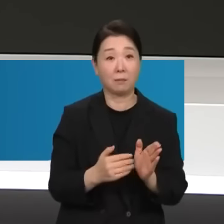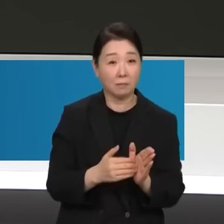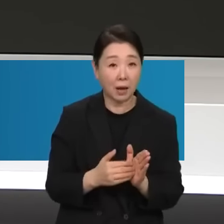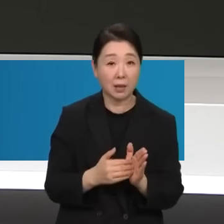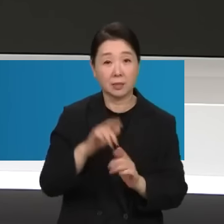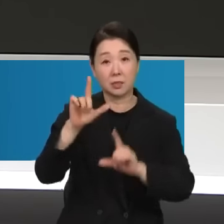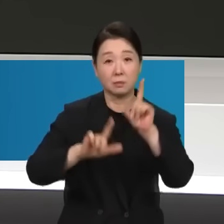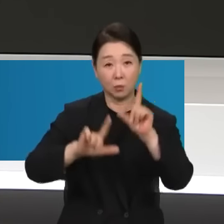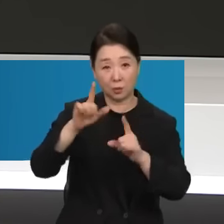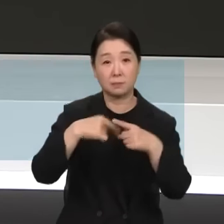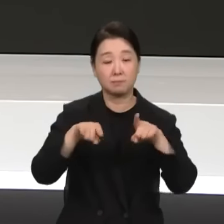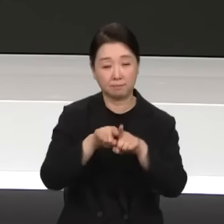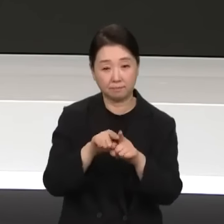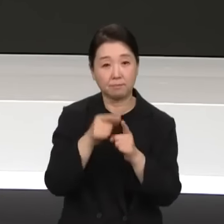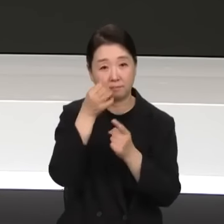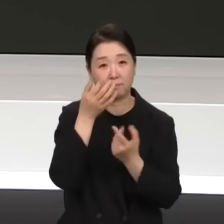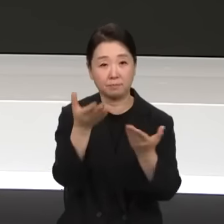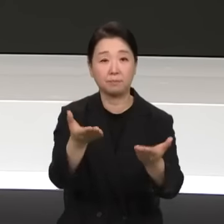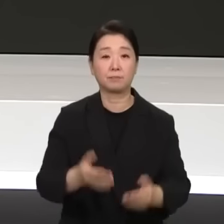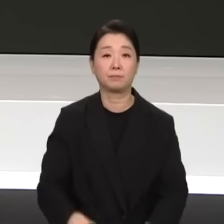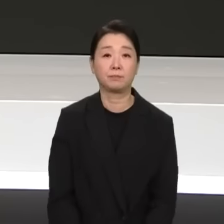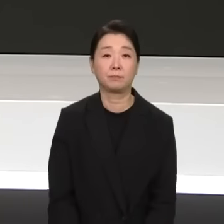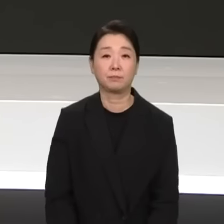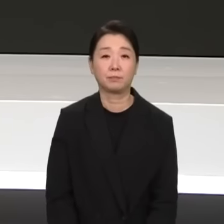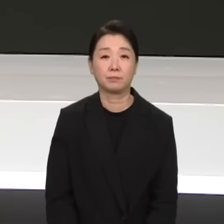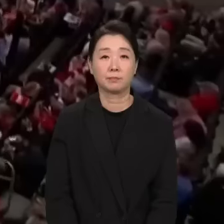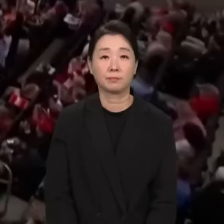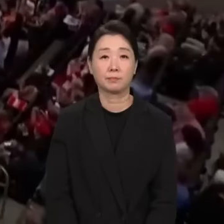먼저 이 모습부터 김필규 특파원이 보도합니다.